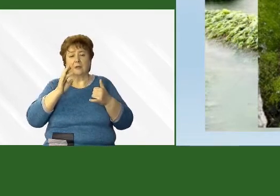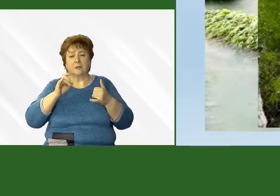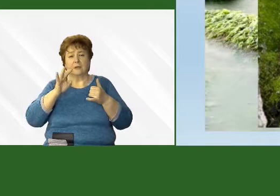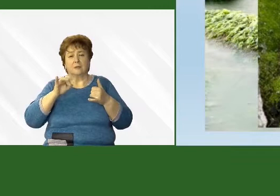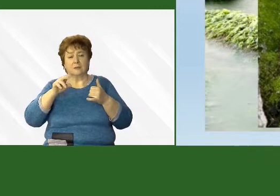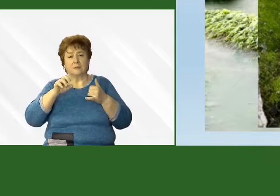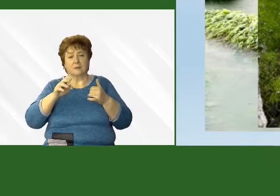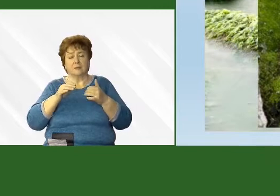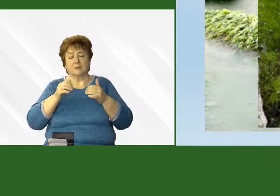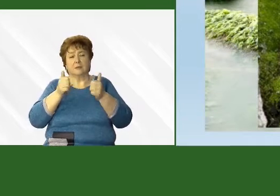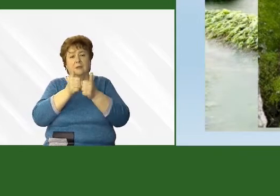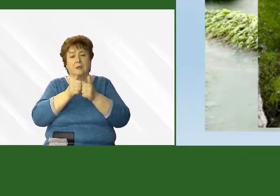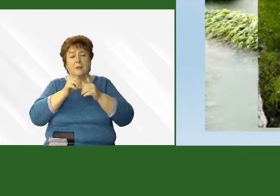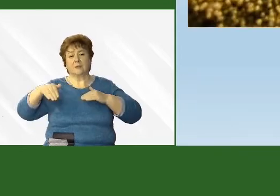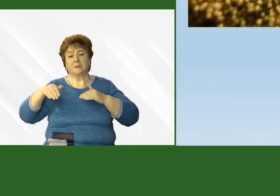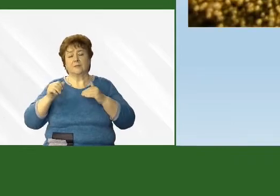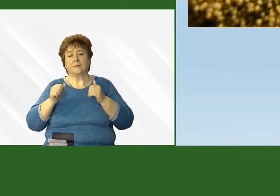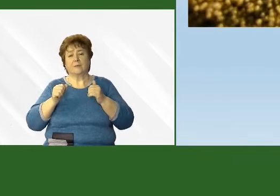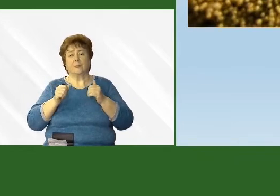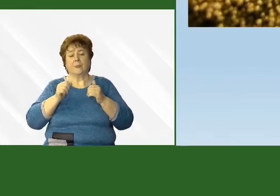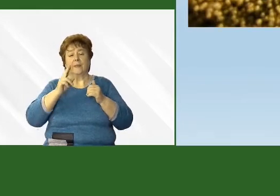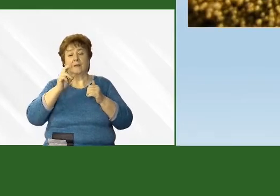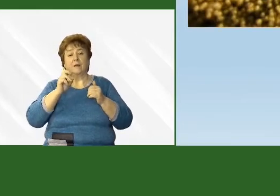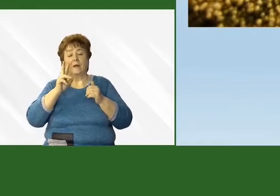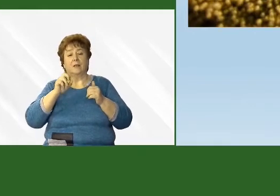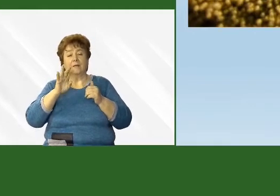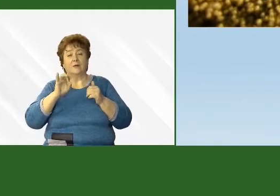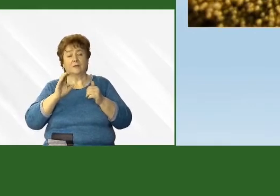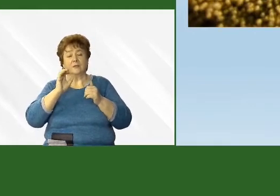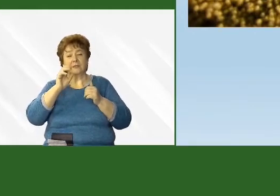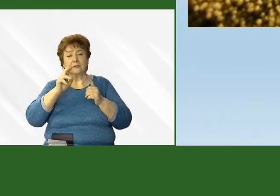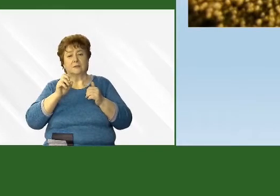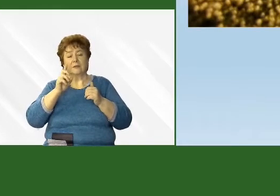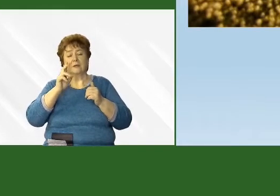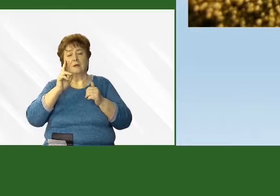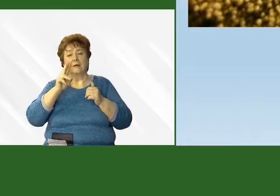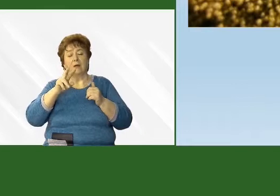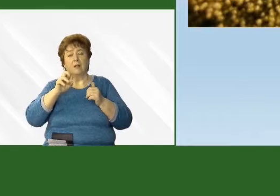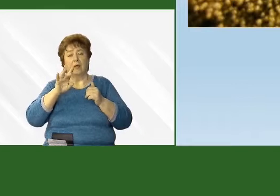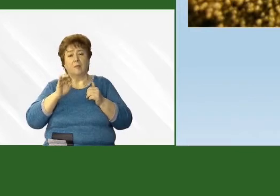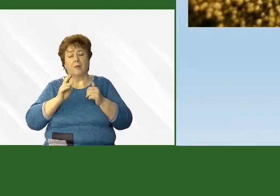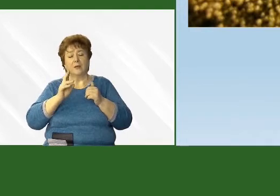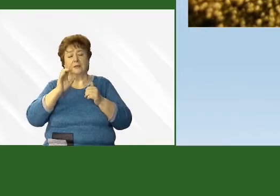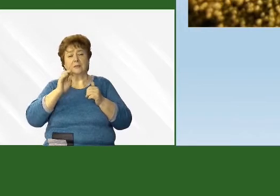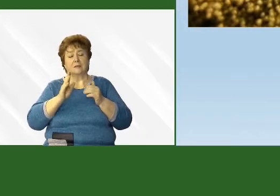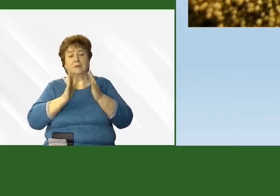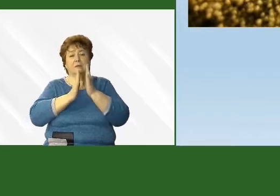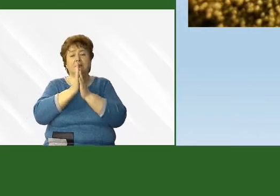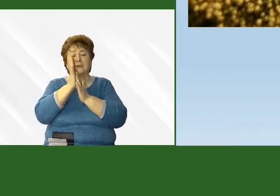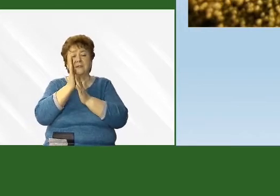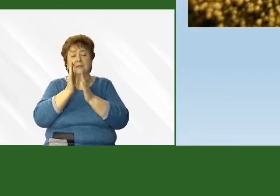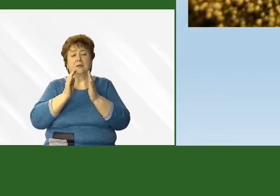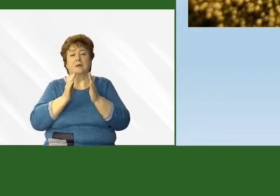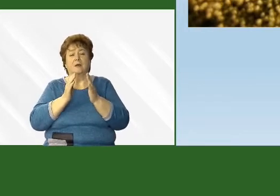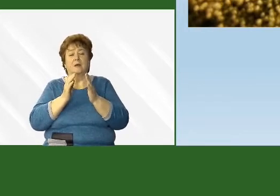Антарктиде в приморской полосе. Колобантус кито или колобант кито – травянистое растение